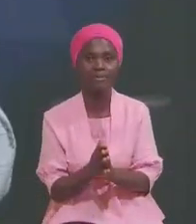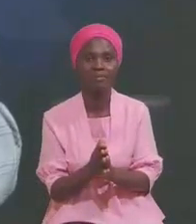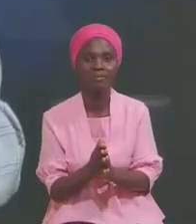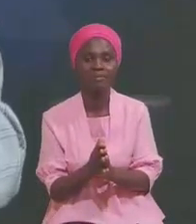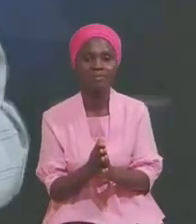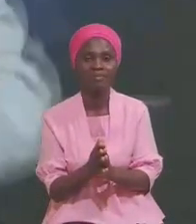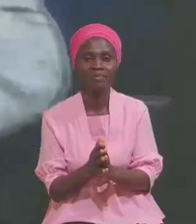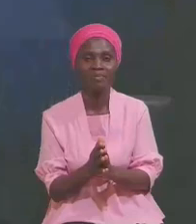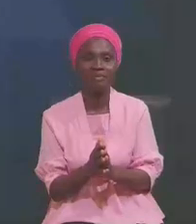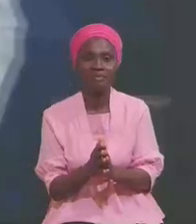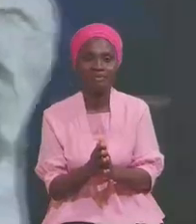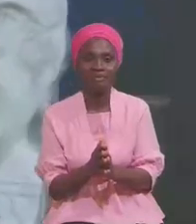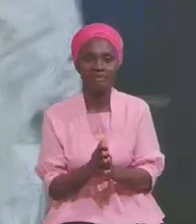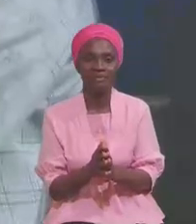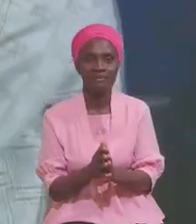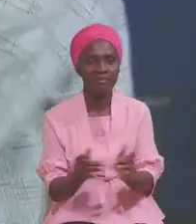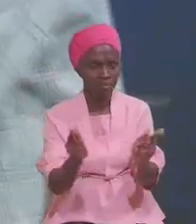d'un nouveau converti.